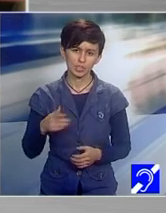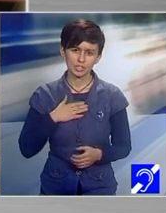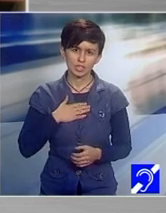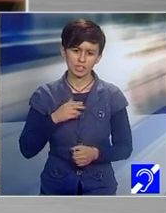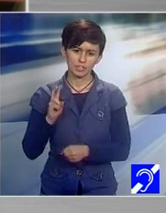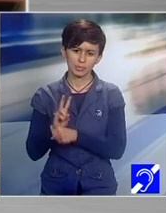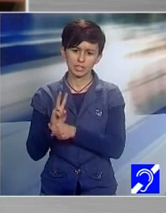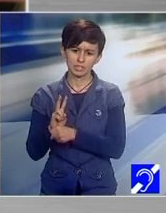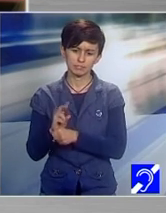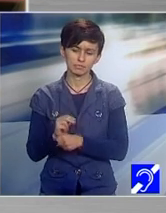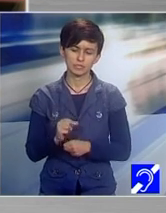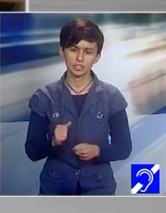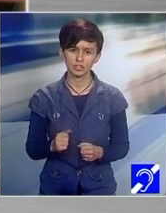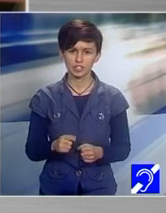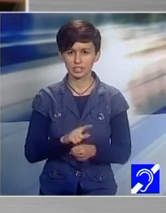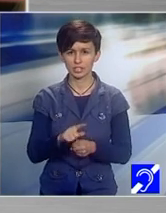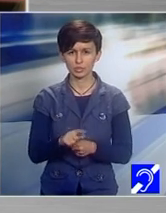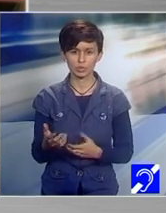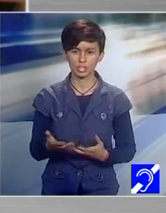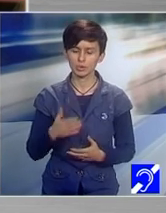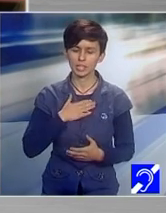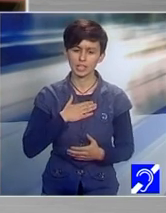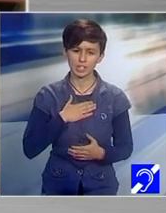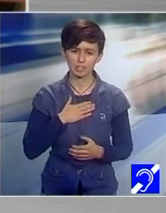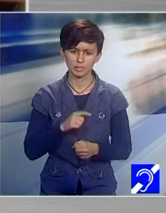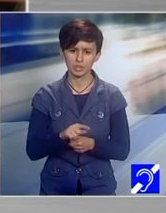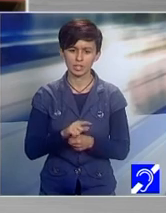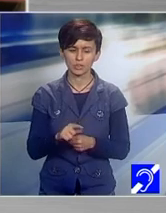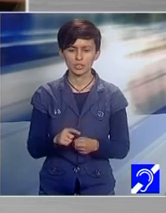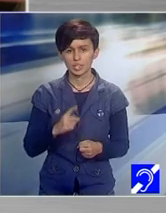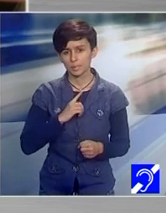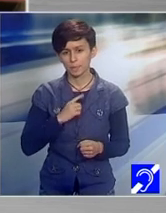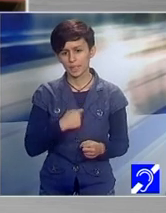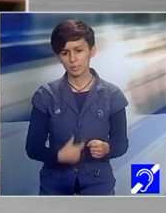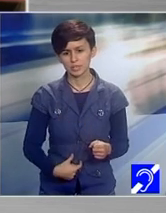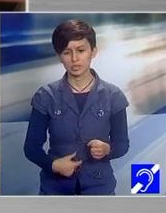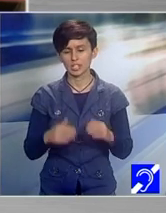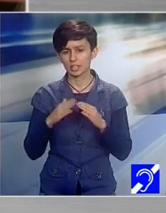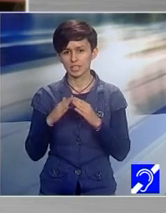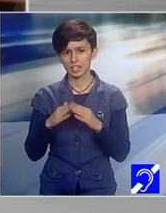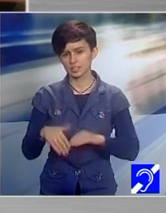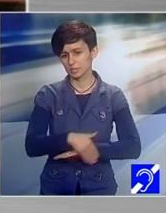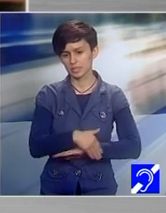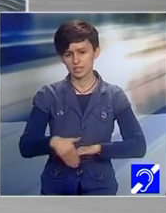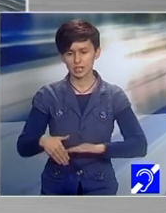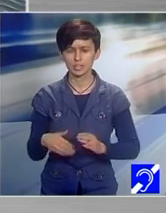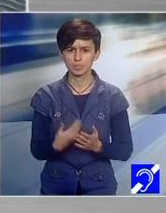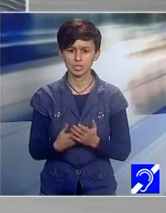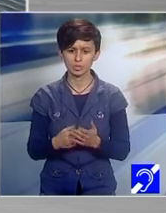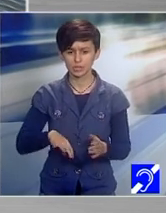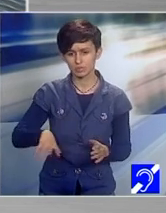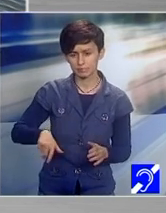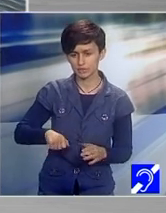de bunurile pe care le avem. Asta înseamnă de la bunurile personale până la locuințe și pe stradă. Fiindcă se fură și pe